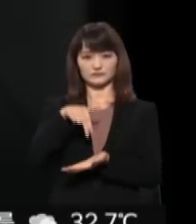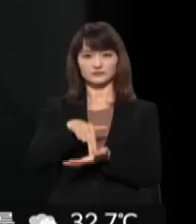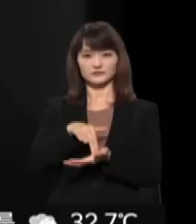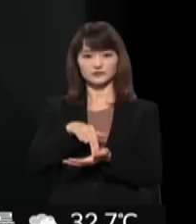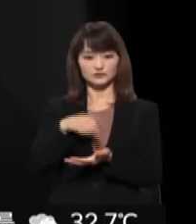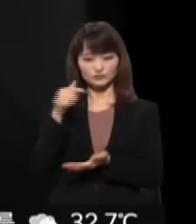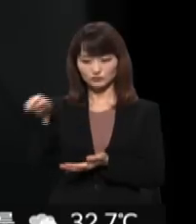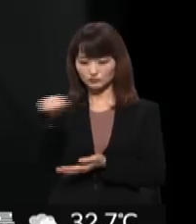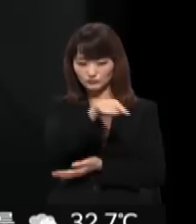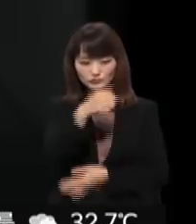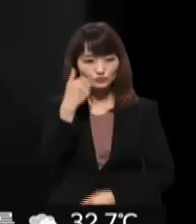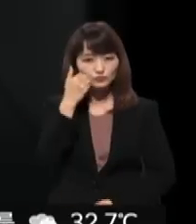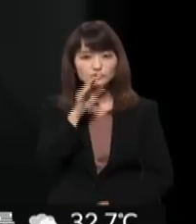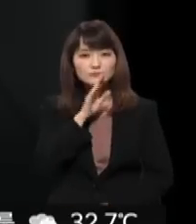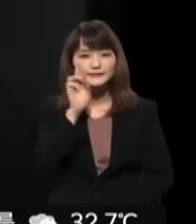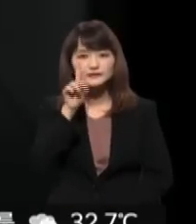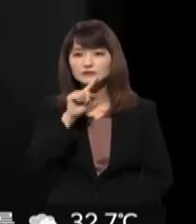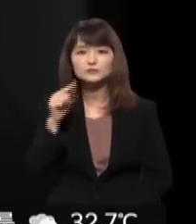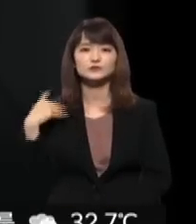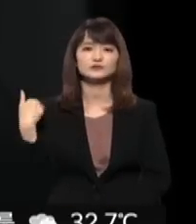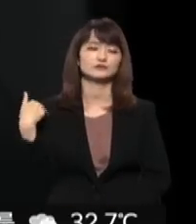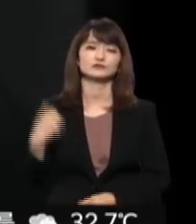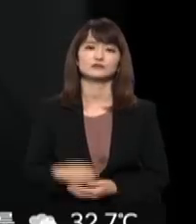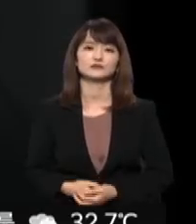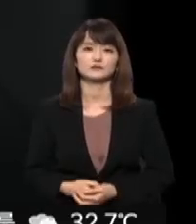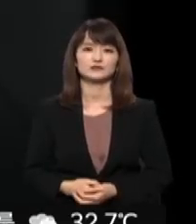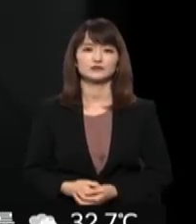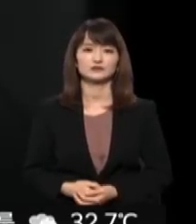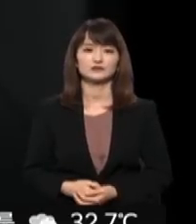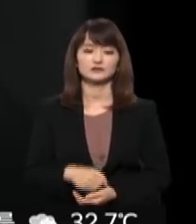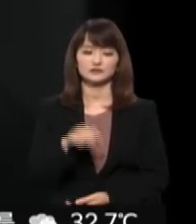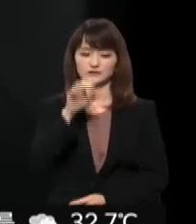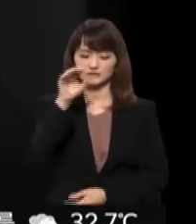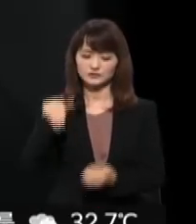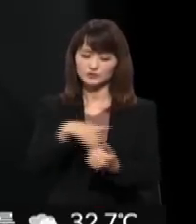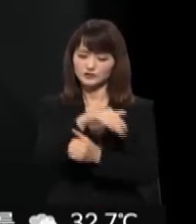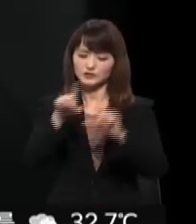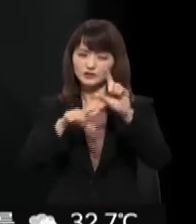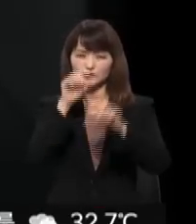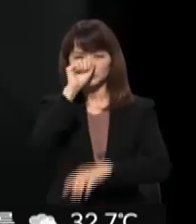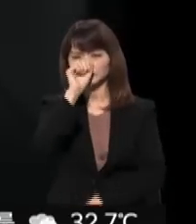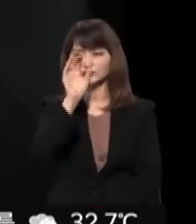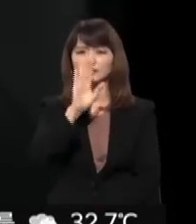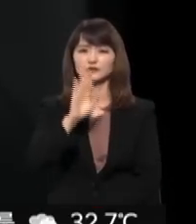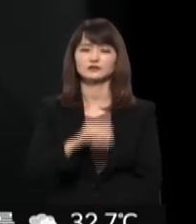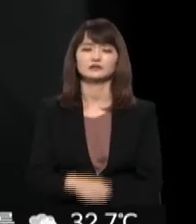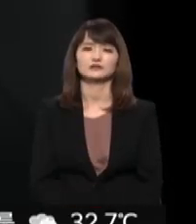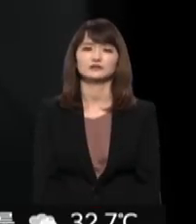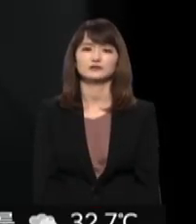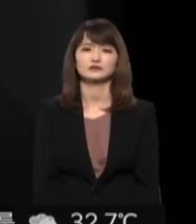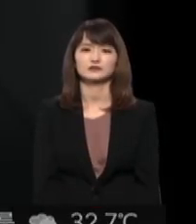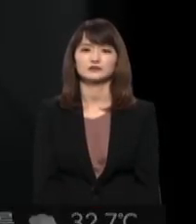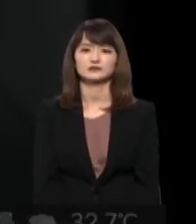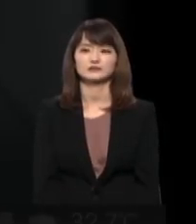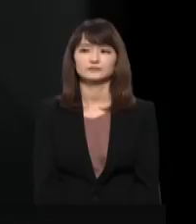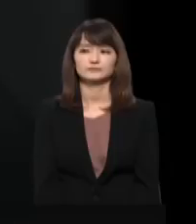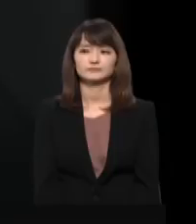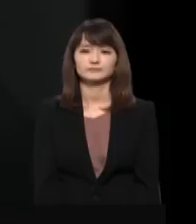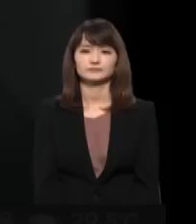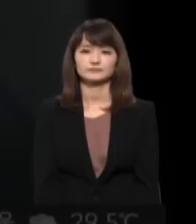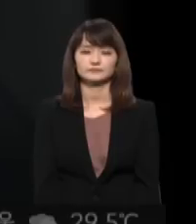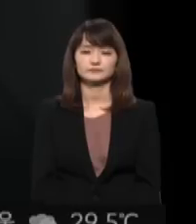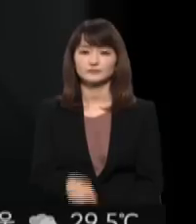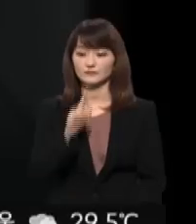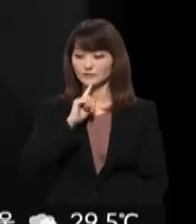판단하기는 어려운데 이렇게 되면 이게 약간 악순환에 빠질 가능성이 있어요 또 어쨌든이 피고소를 당한